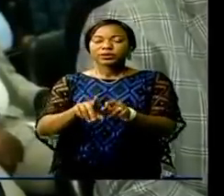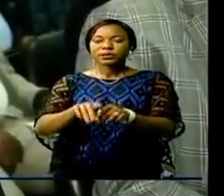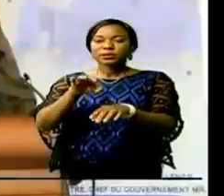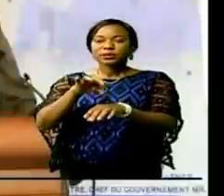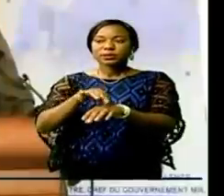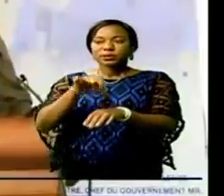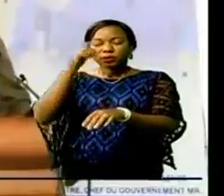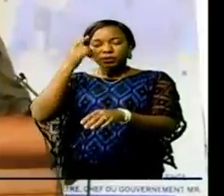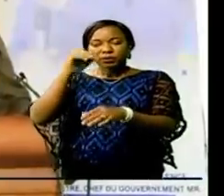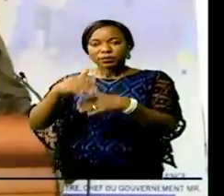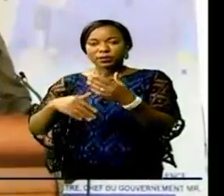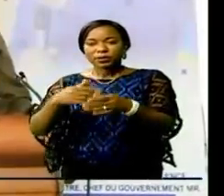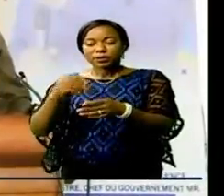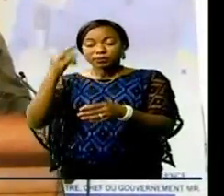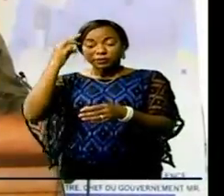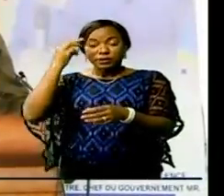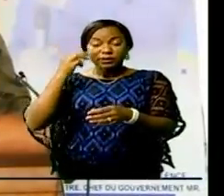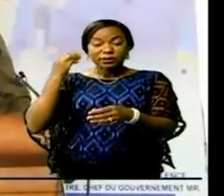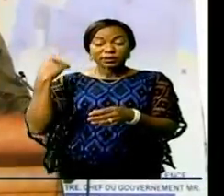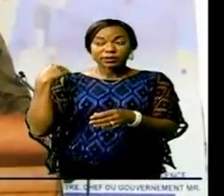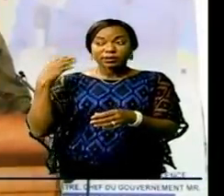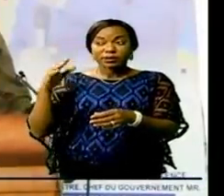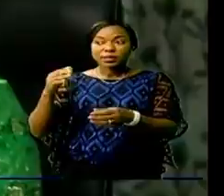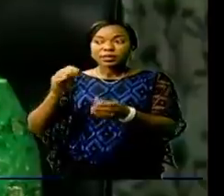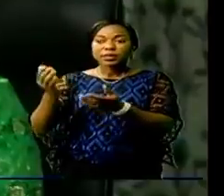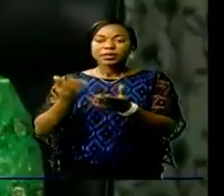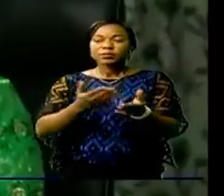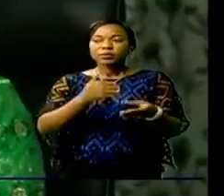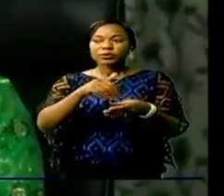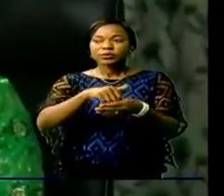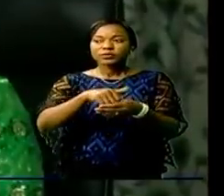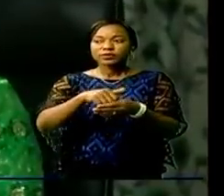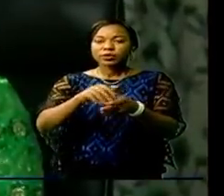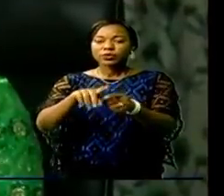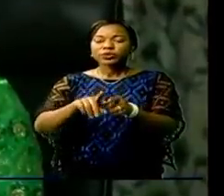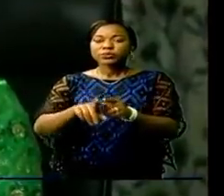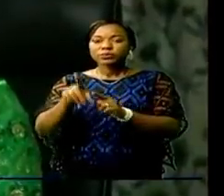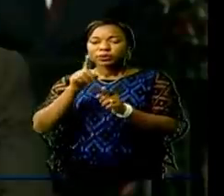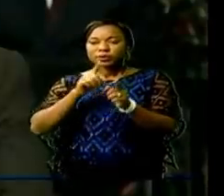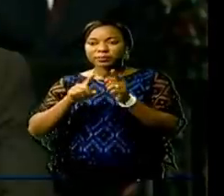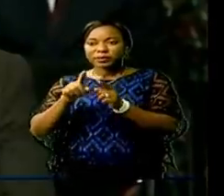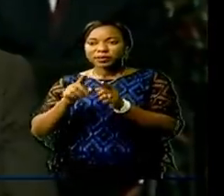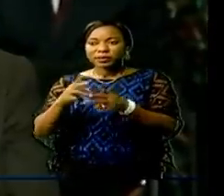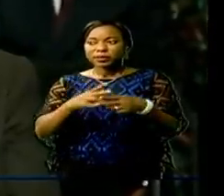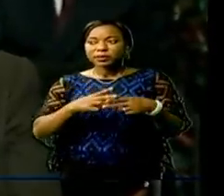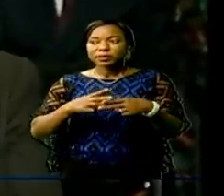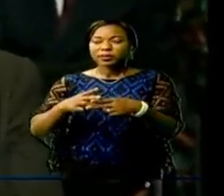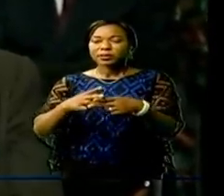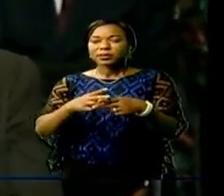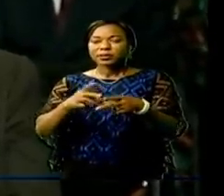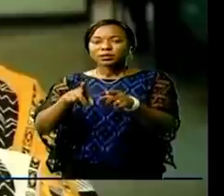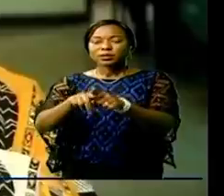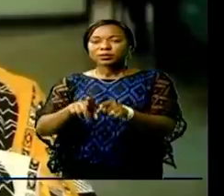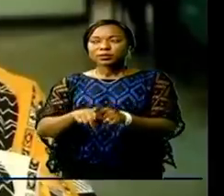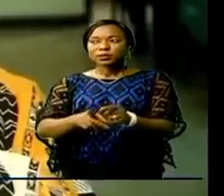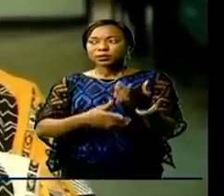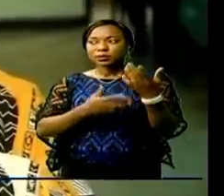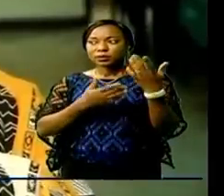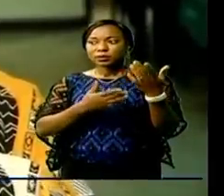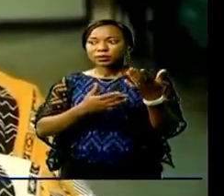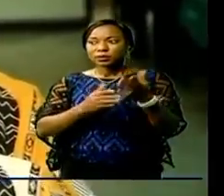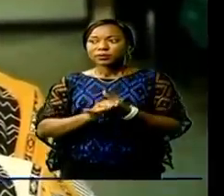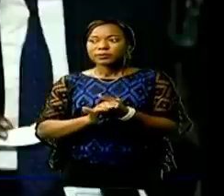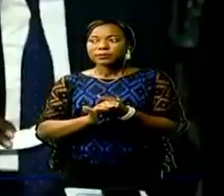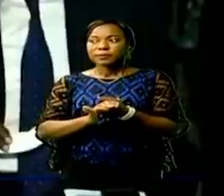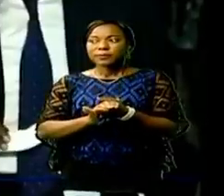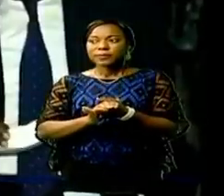opportunité offerte à la ministre d'État en charge du portefeuille de pouvoir rendre compte sur la gestion et l'administration de cet important secteur. Cette